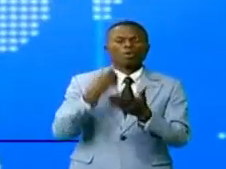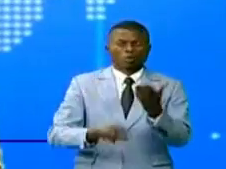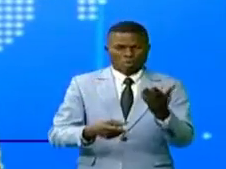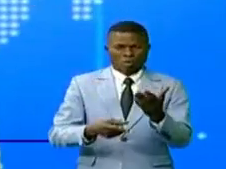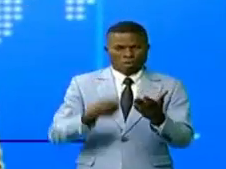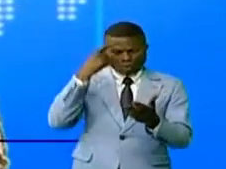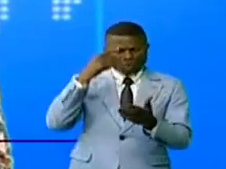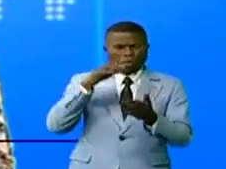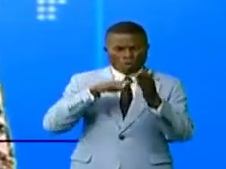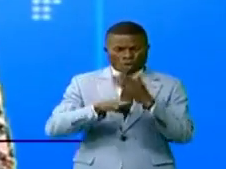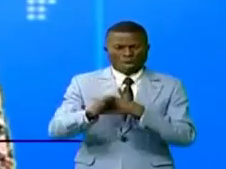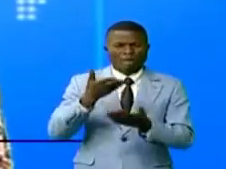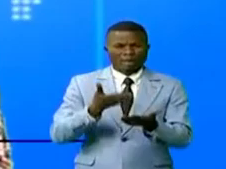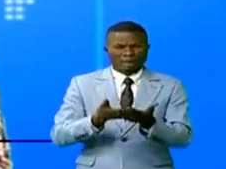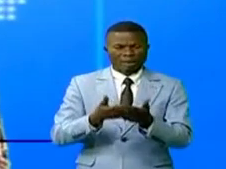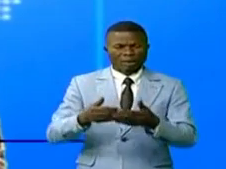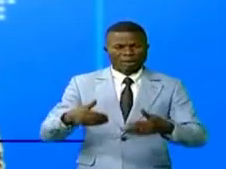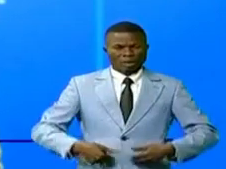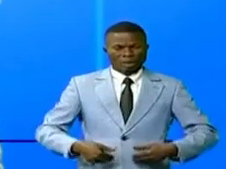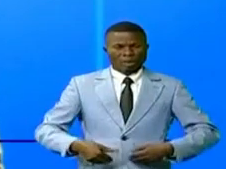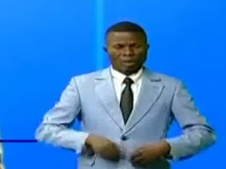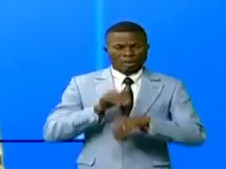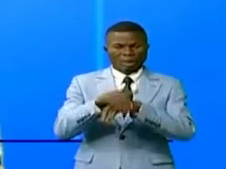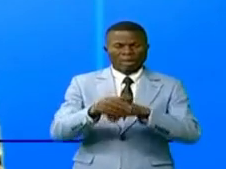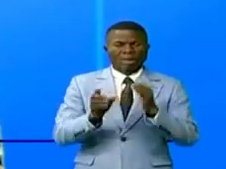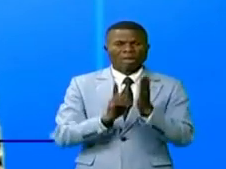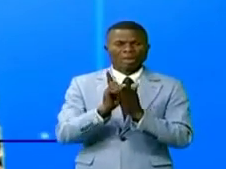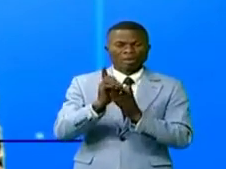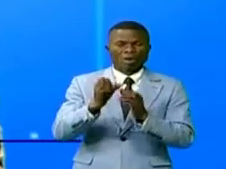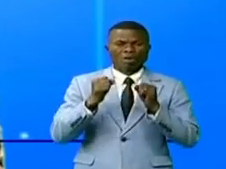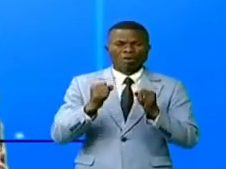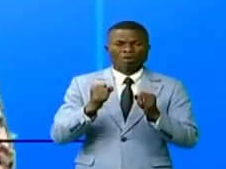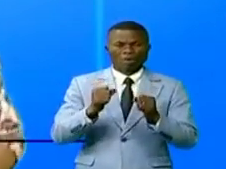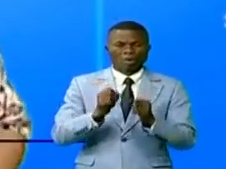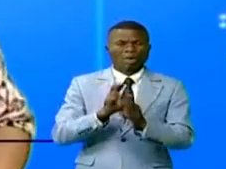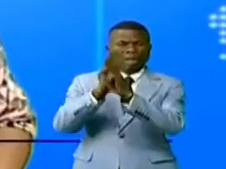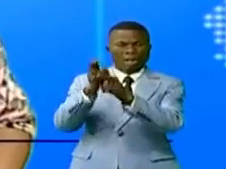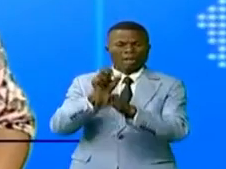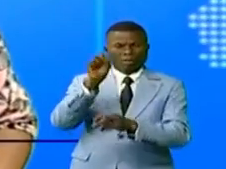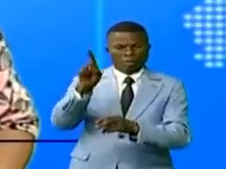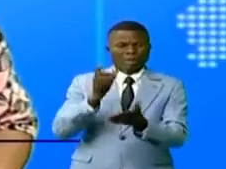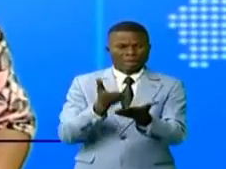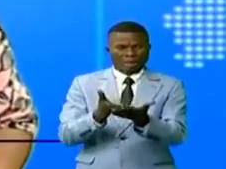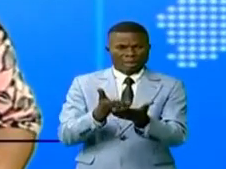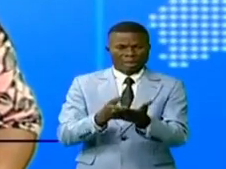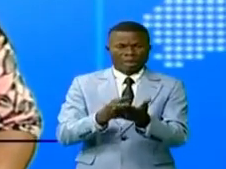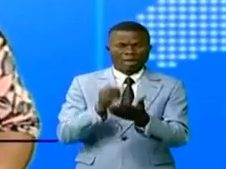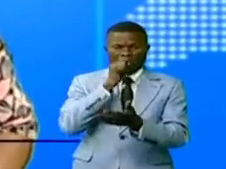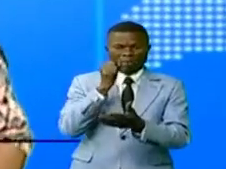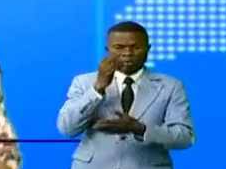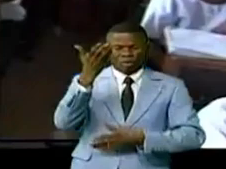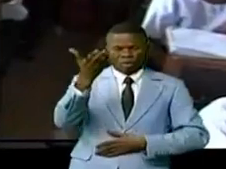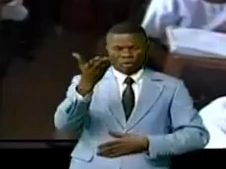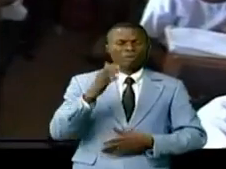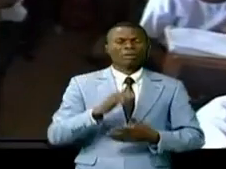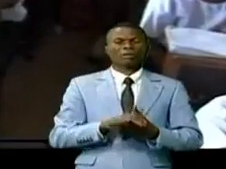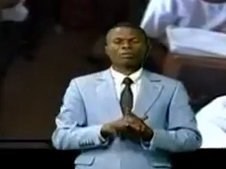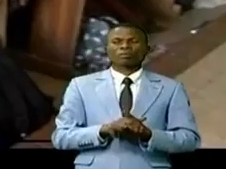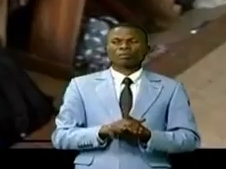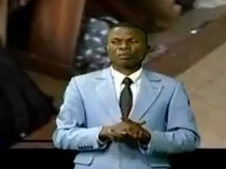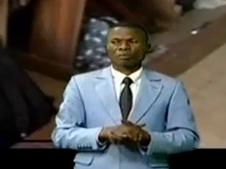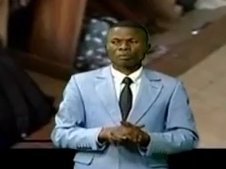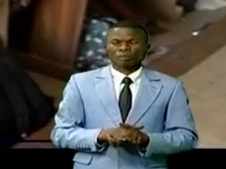quels en sont les critères? Eh bien, les jeunes engagés pour le développement durable répondent à cette question au micro de Yolande Voka. La